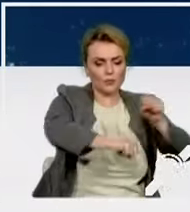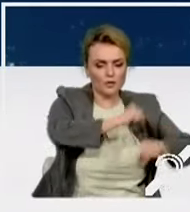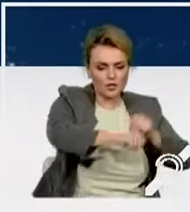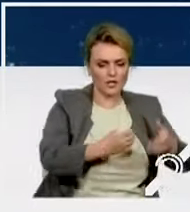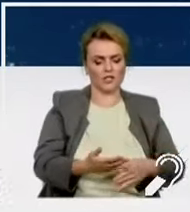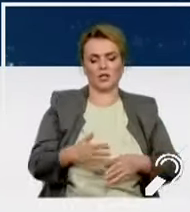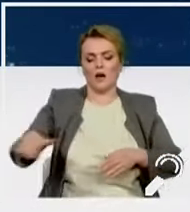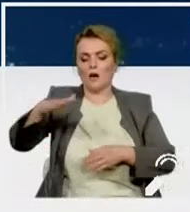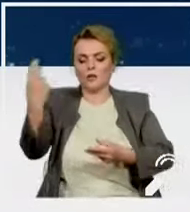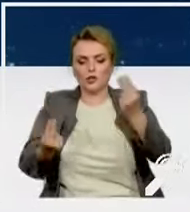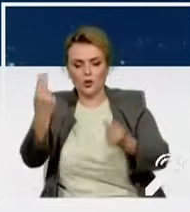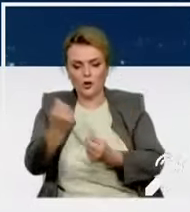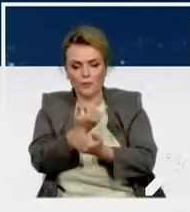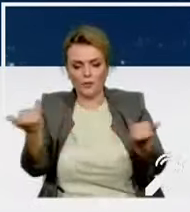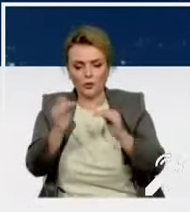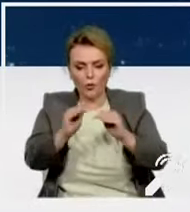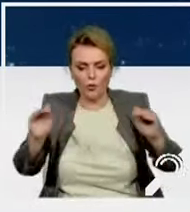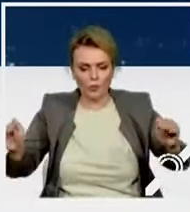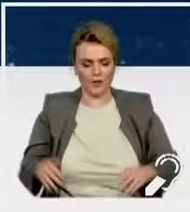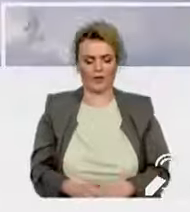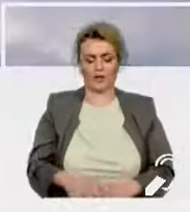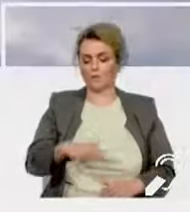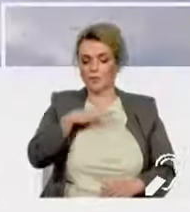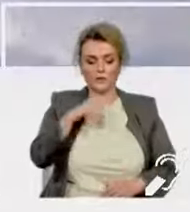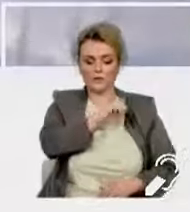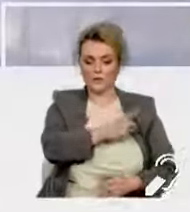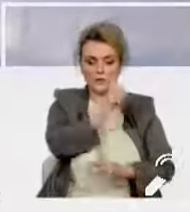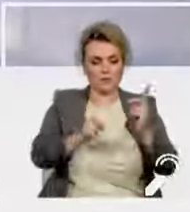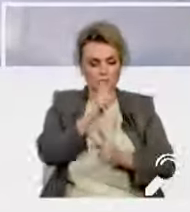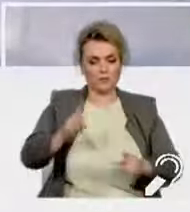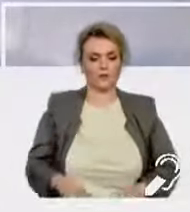unui teren de joacă pentru copii și a zonelor verzi.